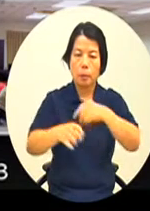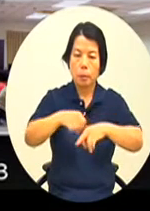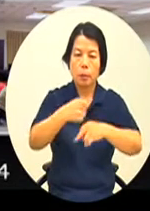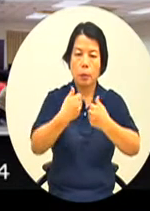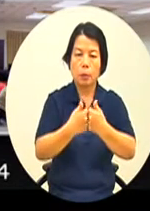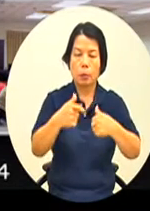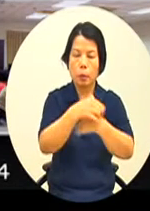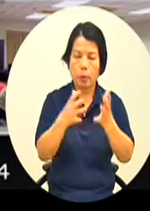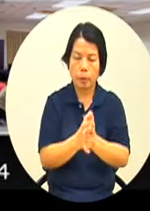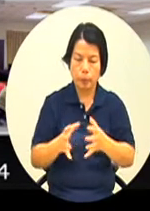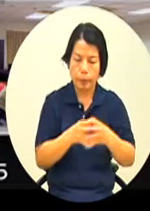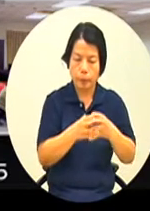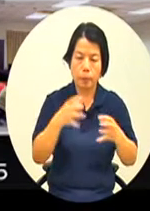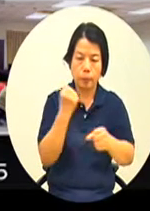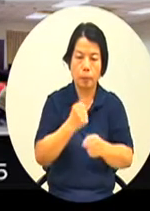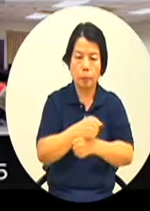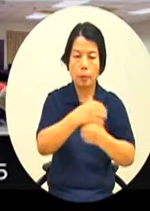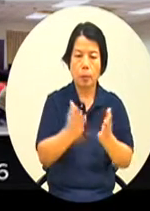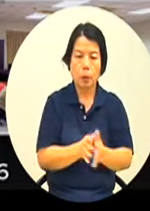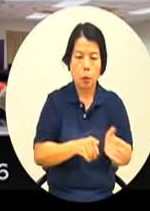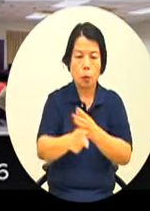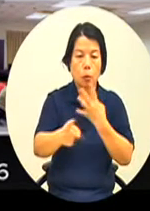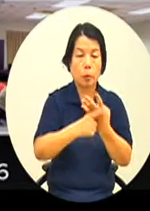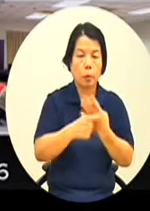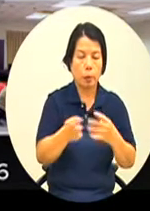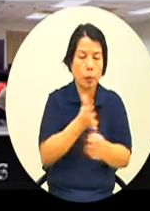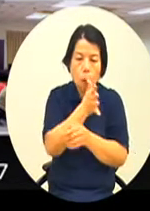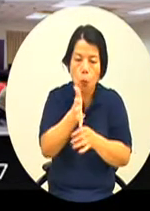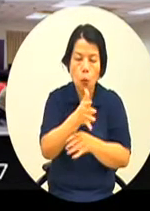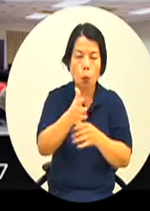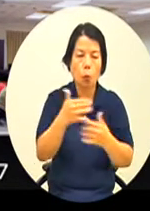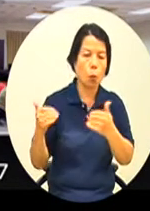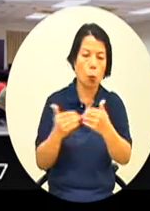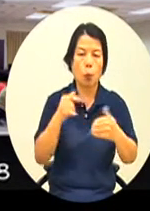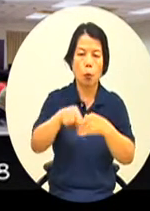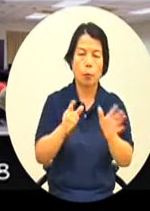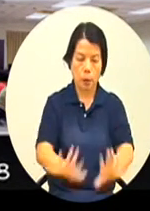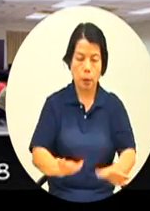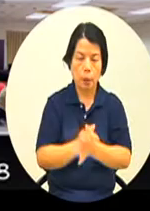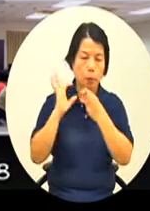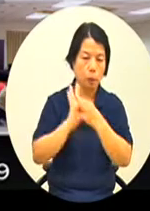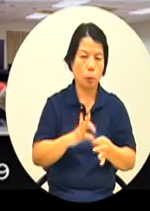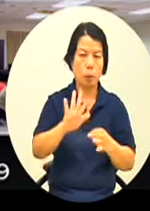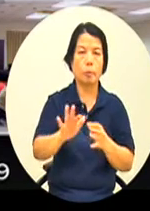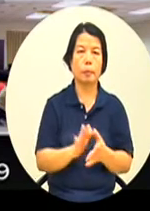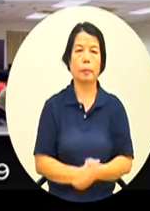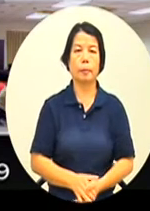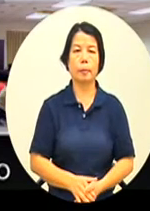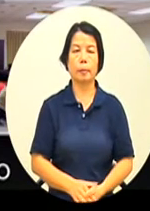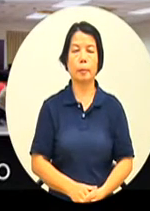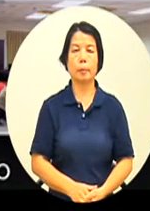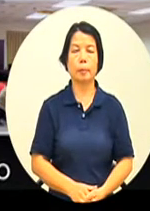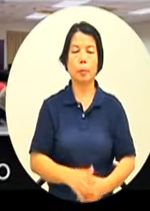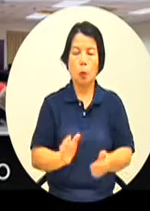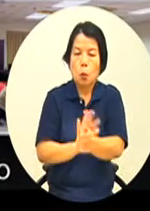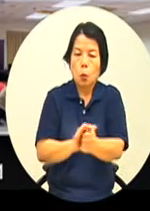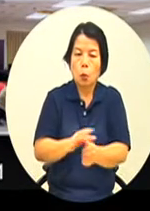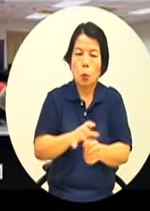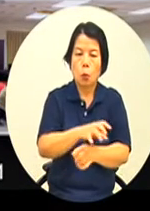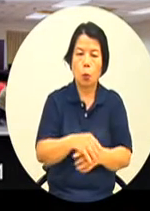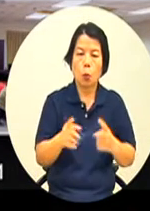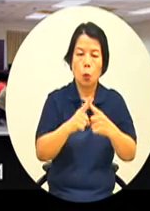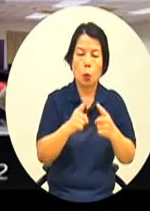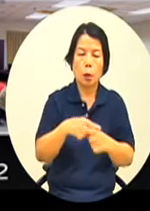卡债族给予一些专业协助上的咨询那这个部分持续在进行当中，在这半年之内有服务了